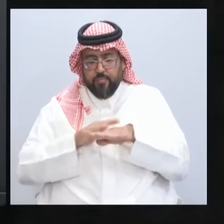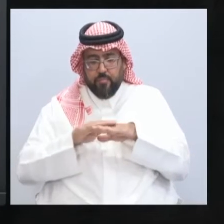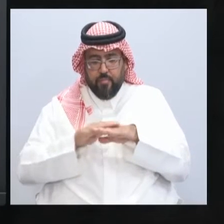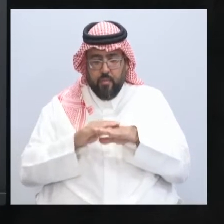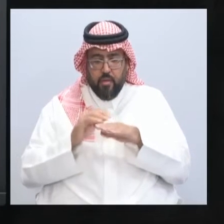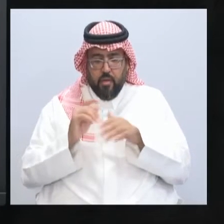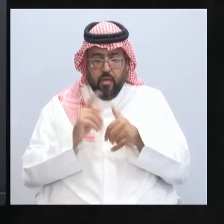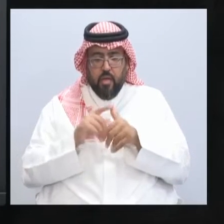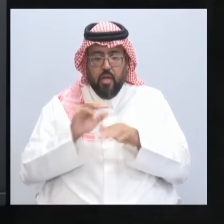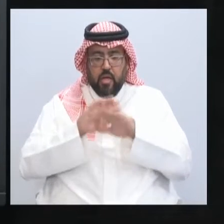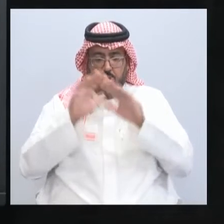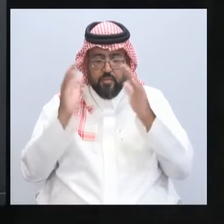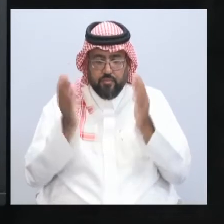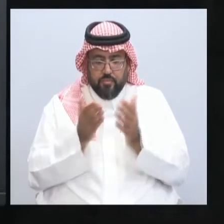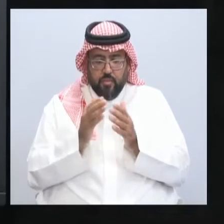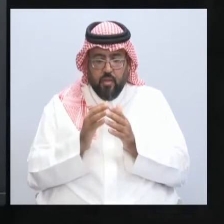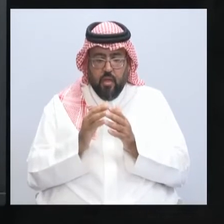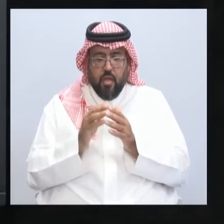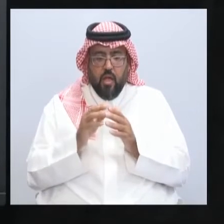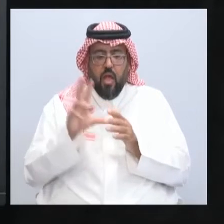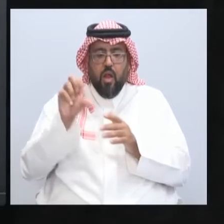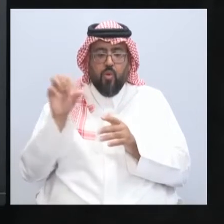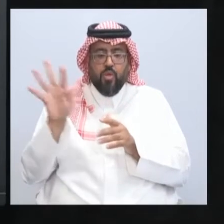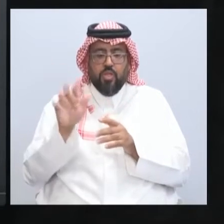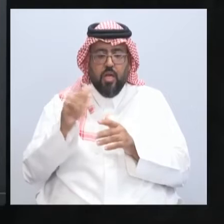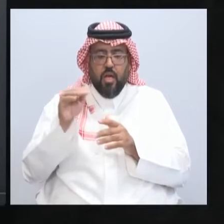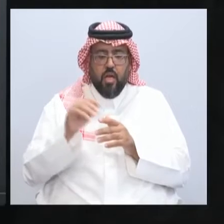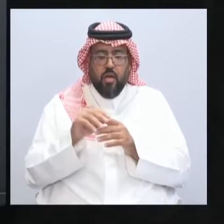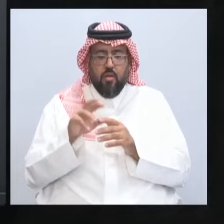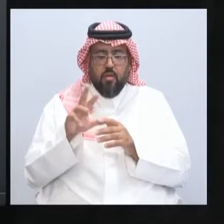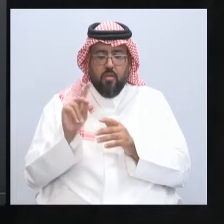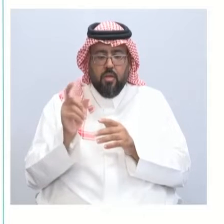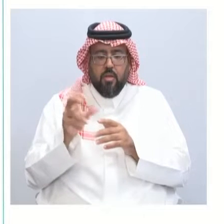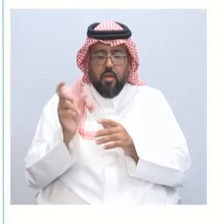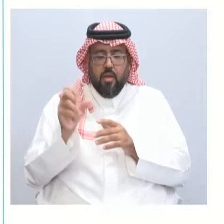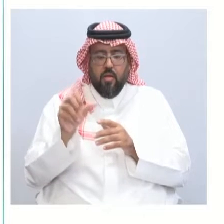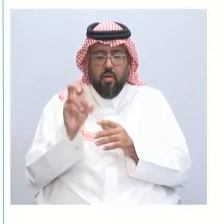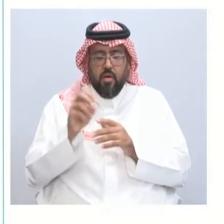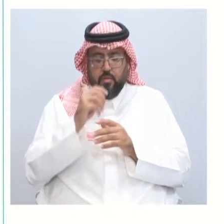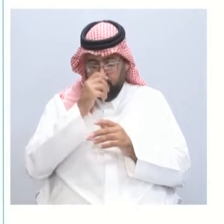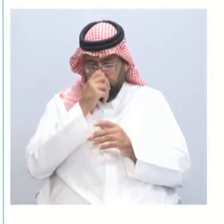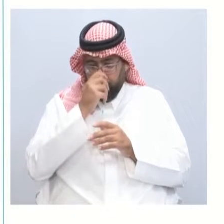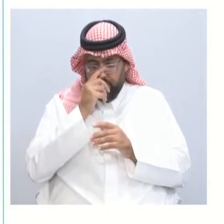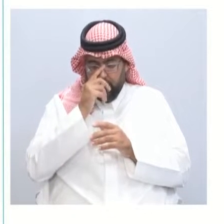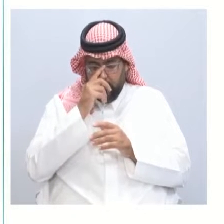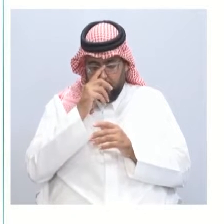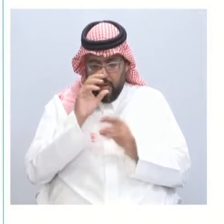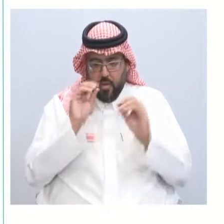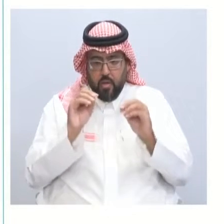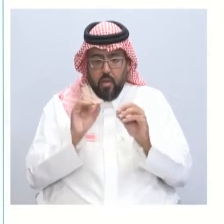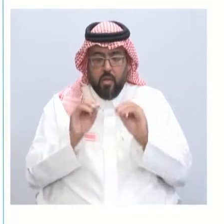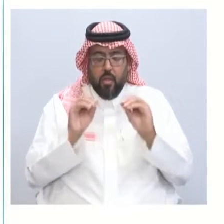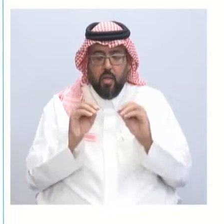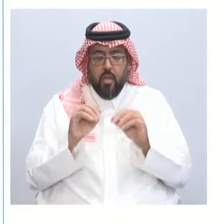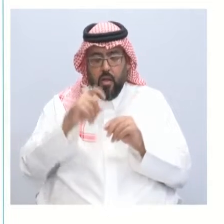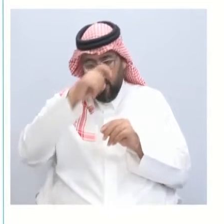ذكرنا طبقه القشره الارضيه طبقه الوشاح وطبقه النواه ذكرنا طبقه القشره ارضيه تكلمنا